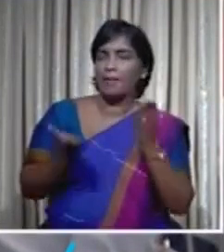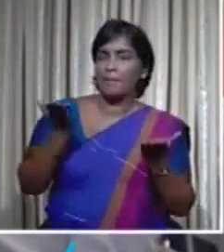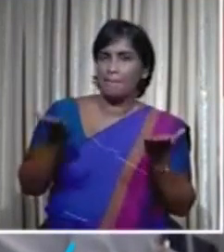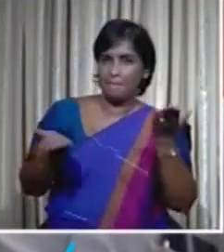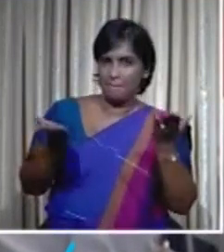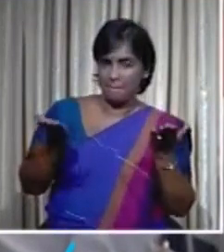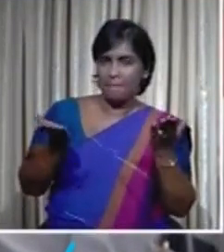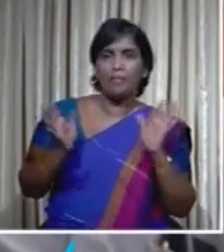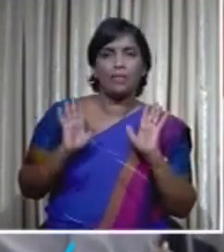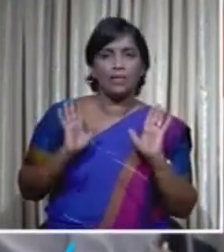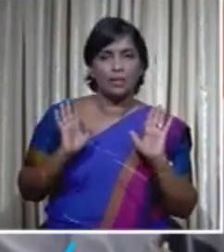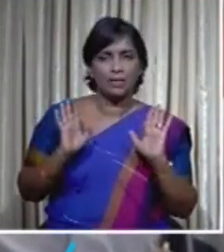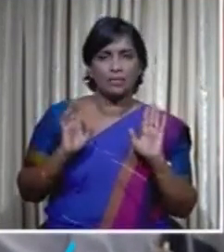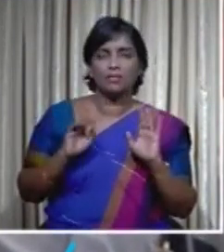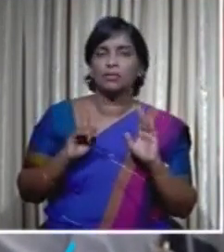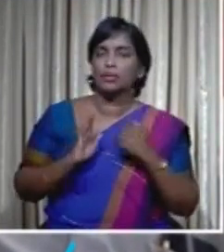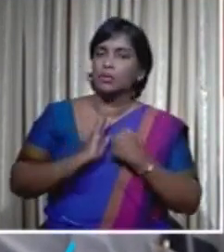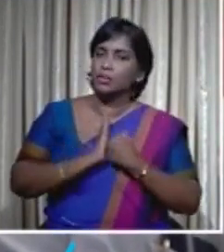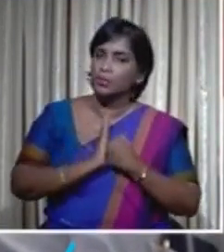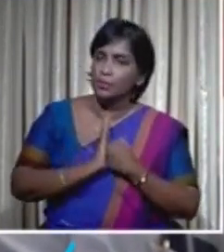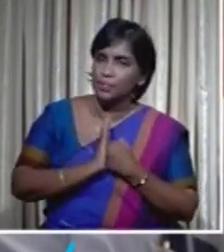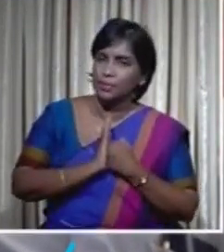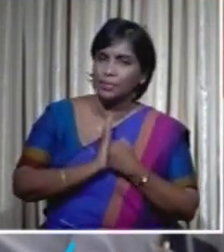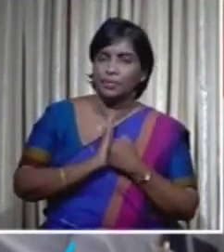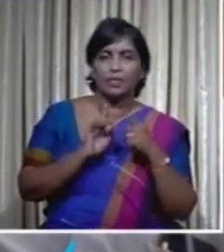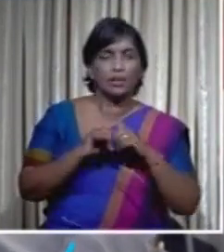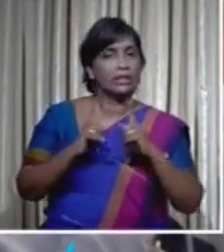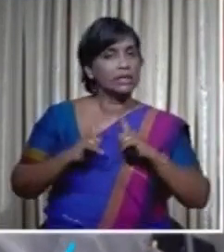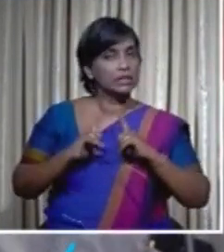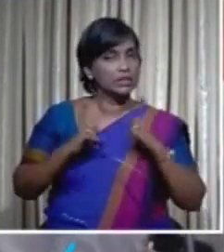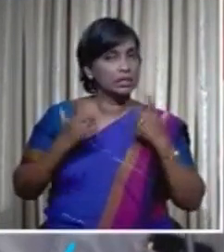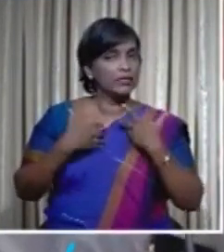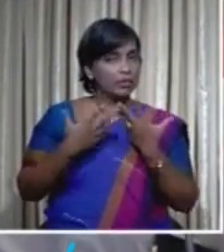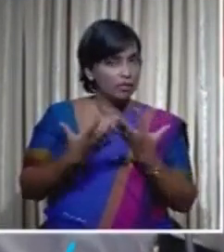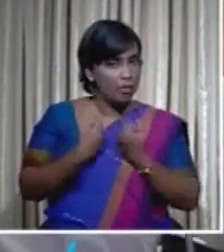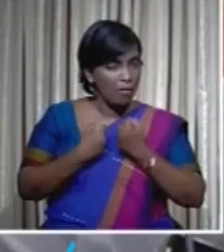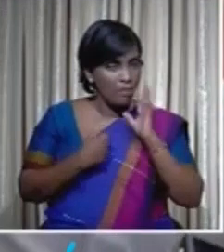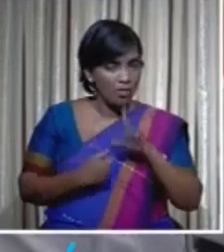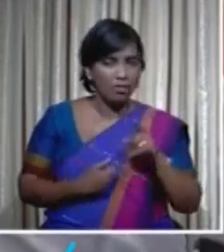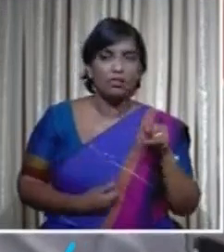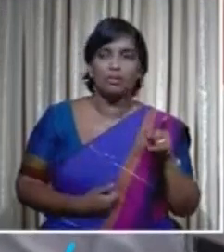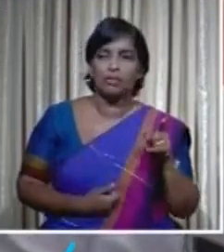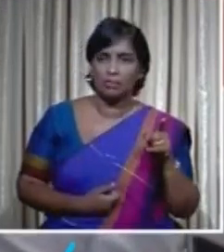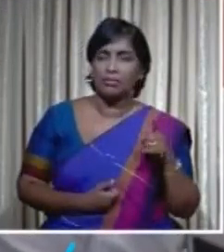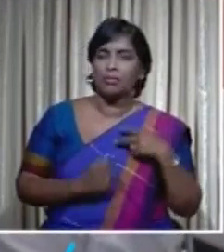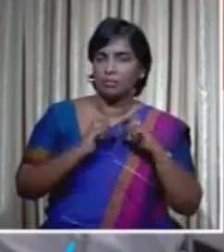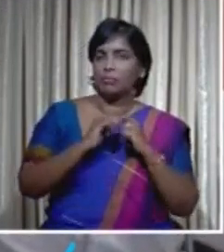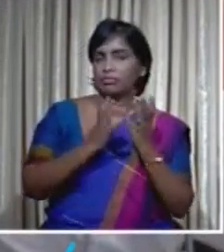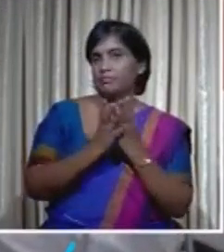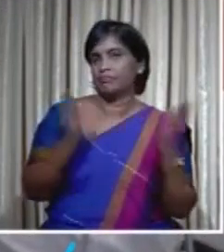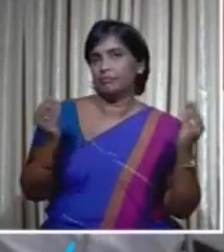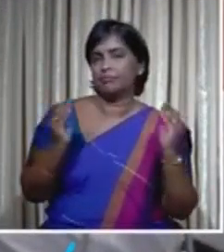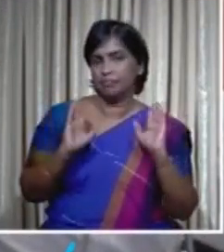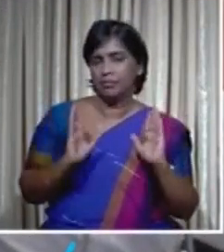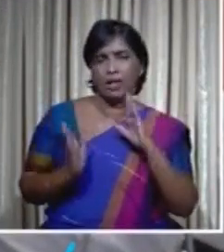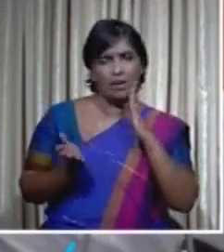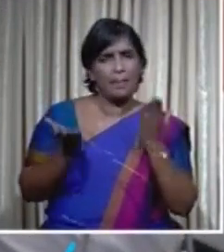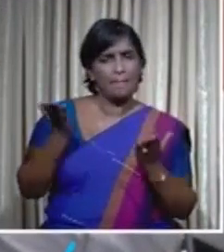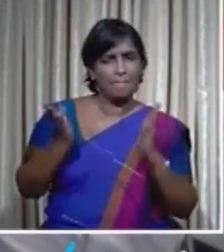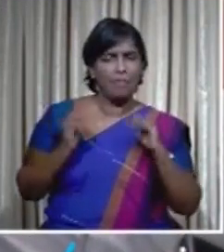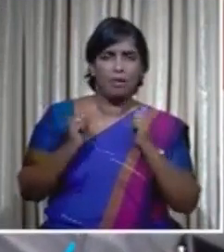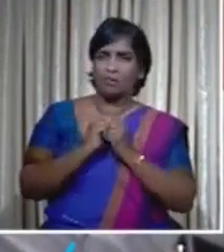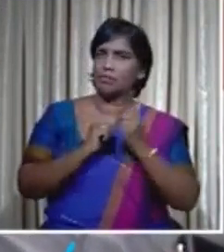கௌரவமாக நீங்கள் வாழ வேண்டும் என்றால் ஒரு தீர்வை முன்வையுங்கள். நீங்கள் நியாயமாக நடவுங்கள். அதைத்தான் நாங்கள் முன்வைக்கிறோம். ஆகவே